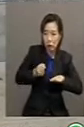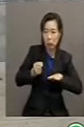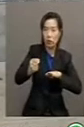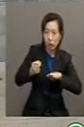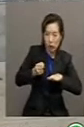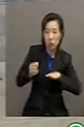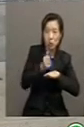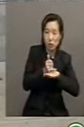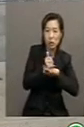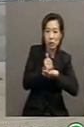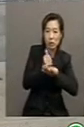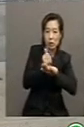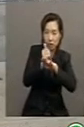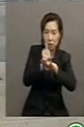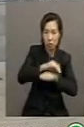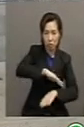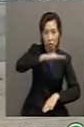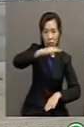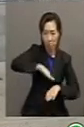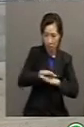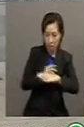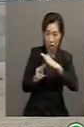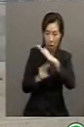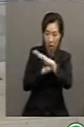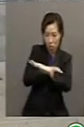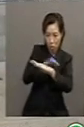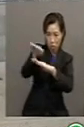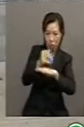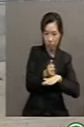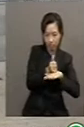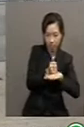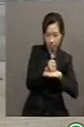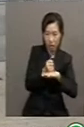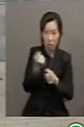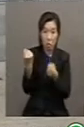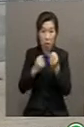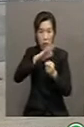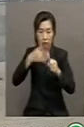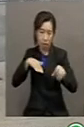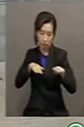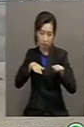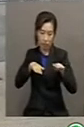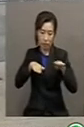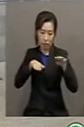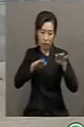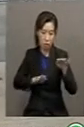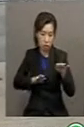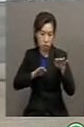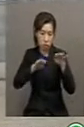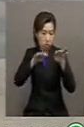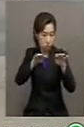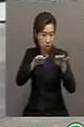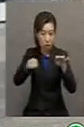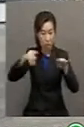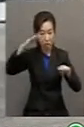ถเข็นคันนี้ขับไปโยกไปเรื่อยๆมีรถกระบะคันหนึ่งจอดผ่านอยู่คนขับก็เป็นทหารก็เลยลงม